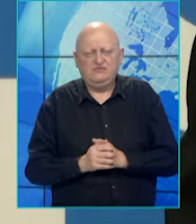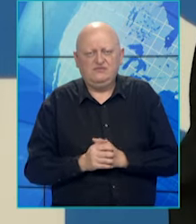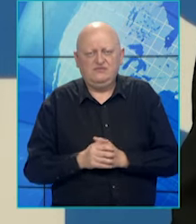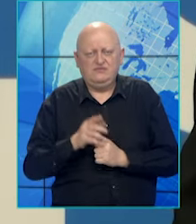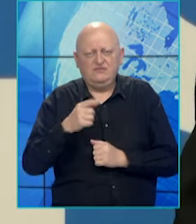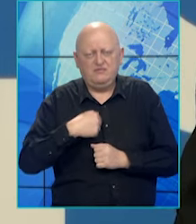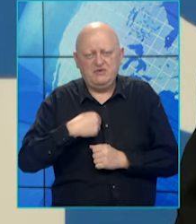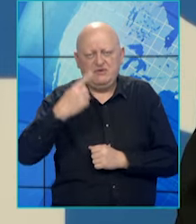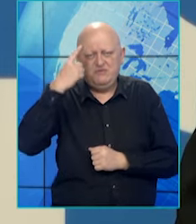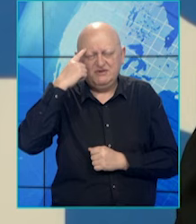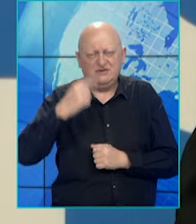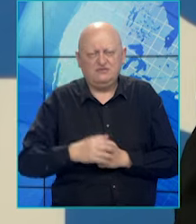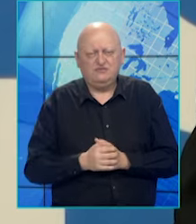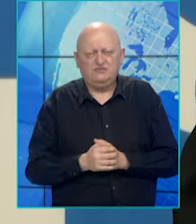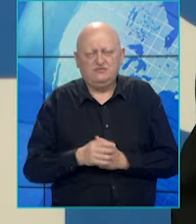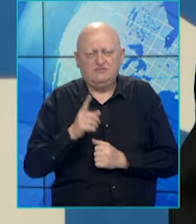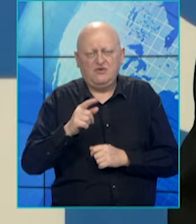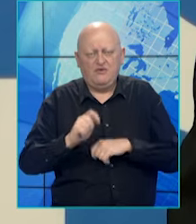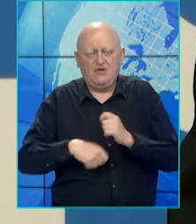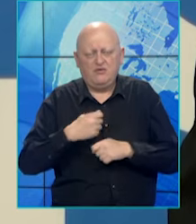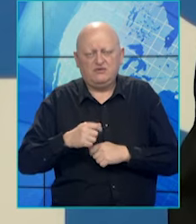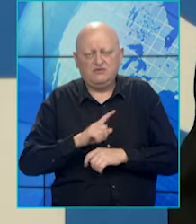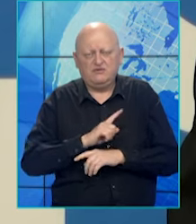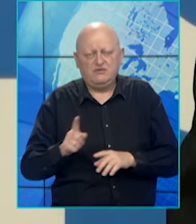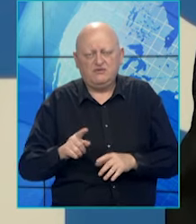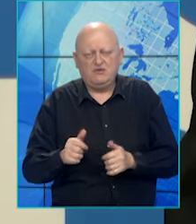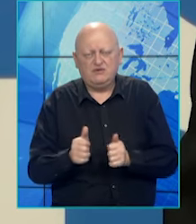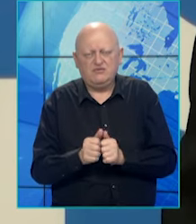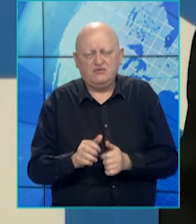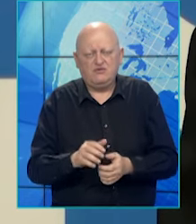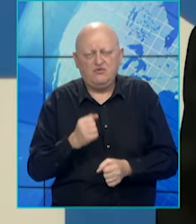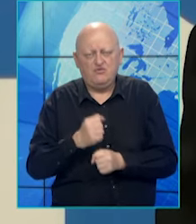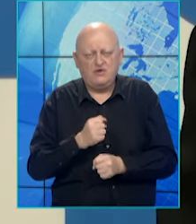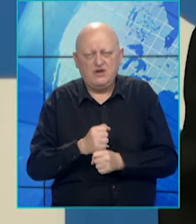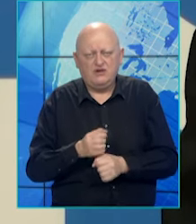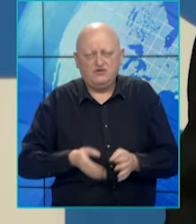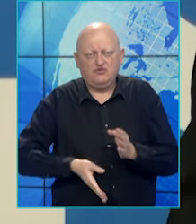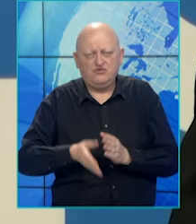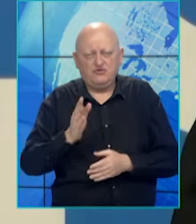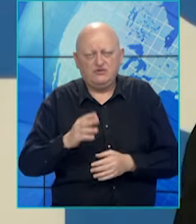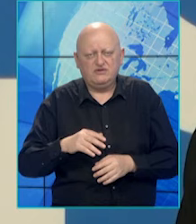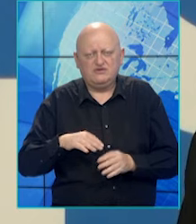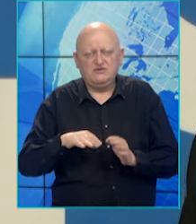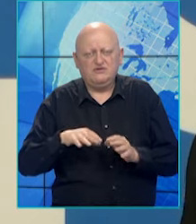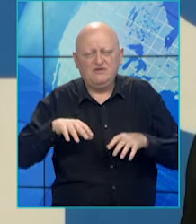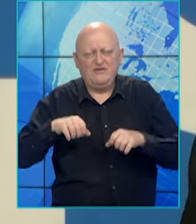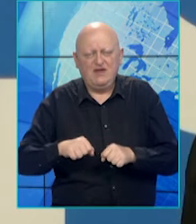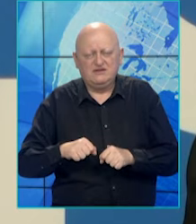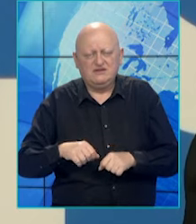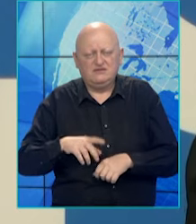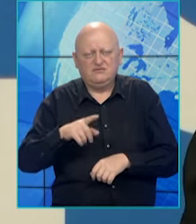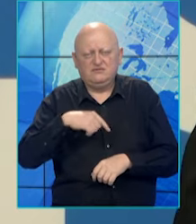mi mislimo da ovaj posao moramo s partnerima odraditi isključivo kroz izvršnu i zakonodavnu vlast,